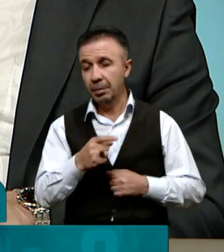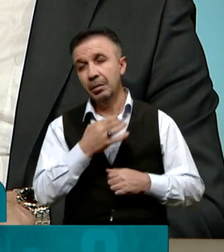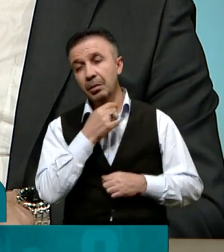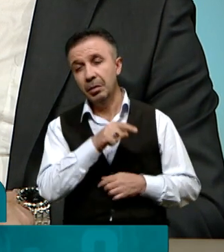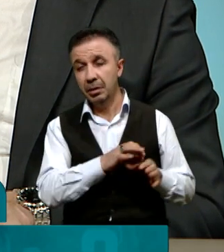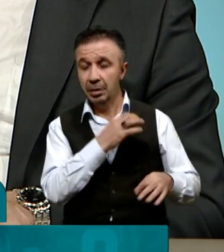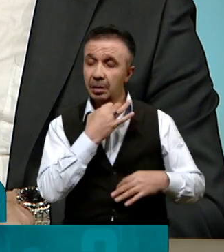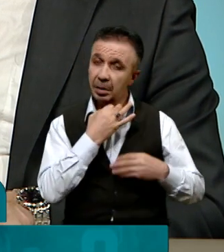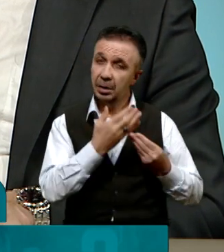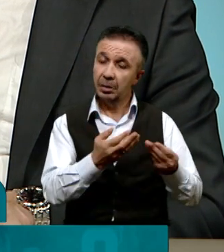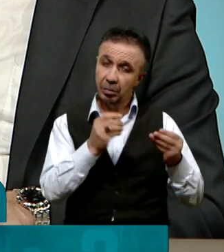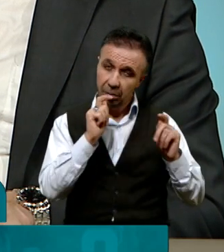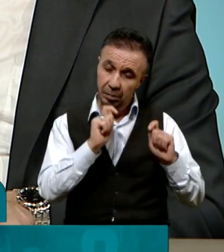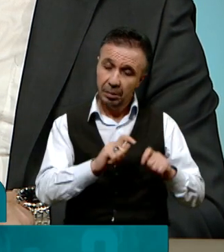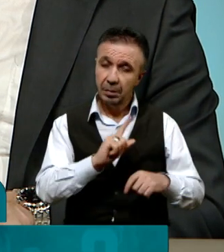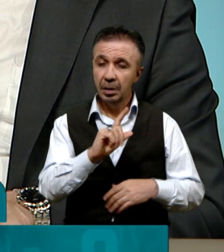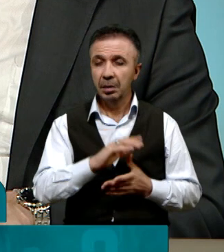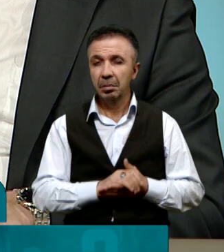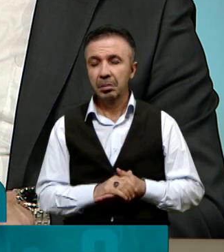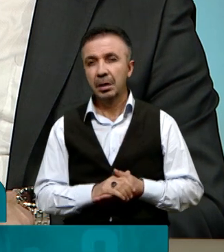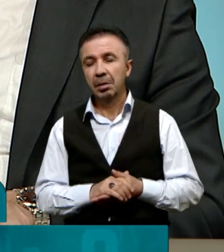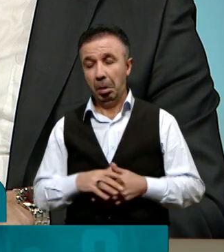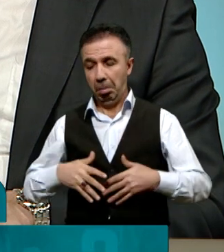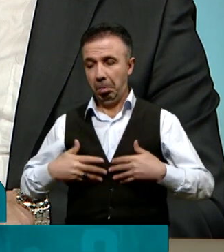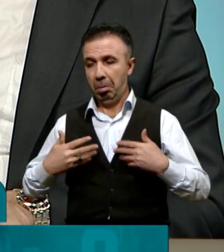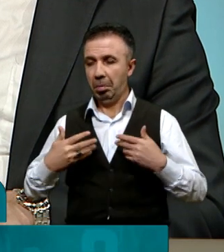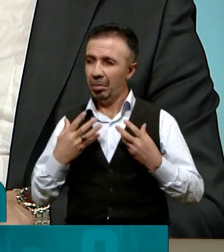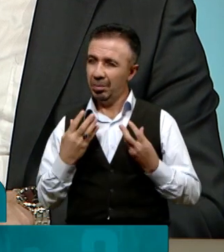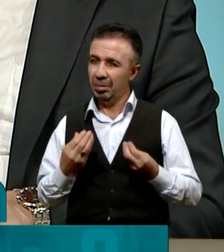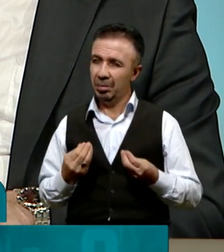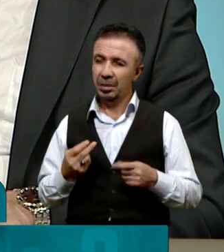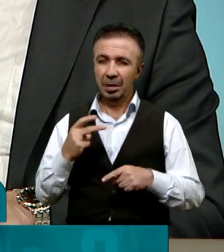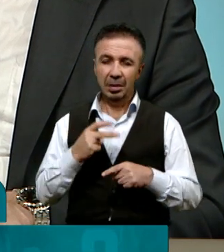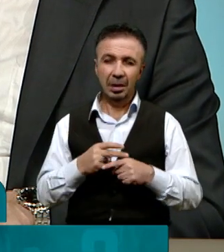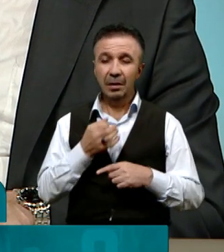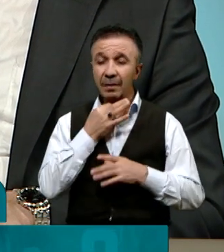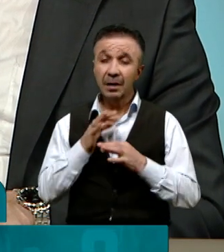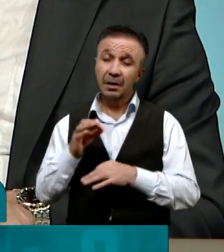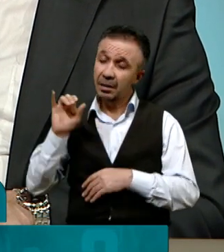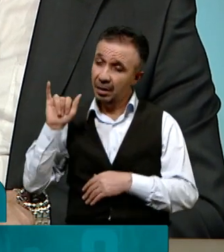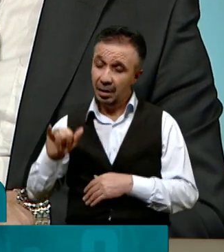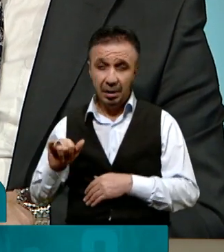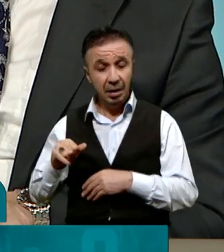etmemiz lazım aslında. Fakat bizde biraz mağrurluk oluyor böyle. Yani aslında zekat fakirin hakkıdır.